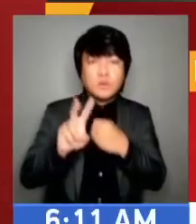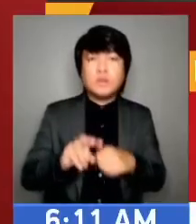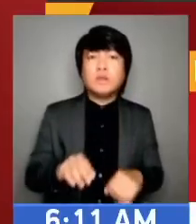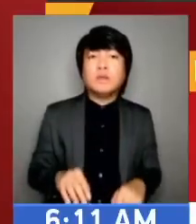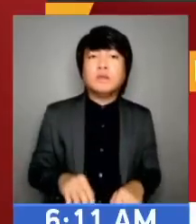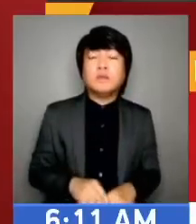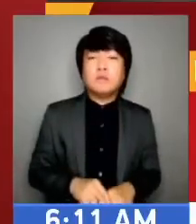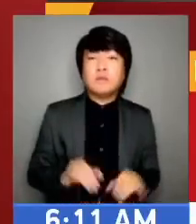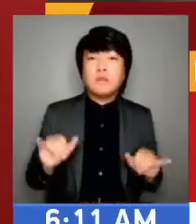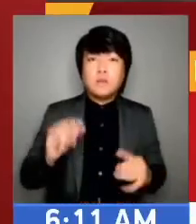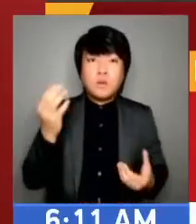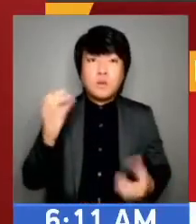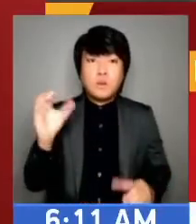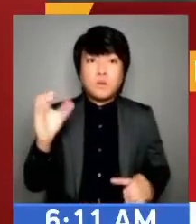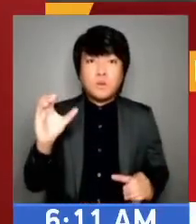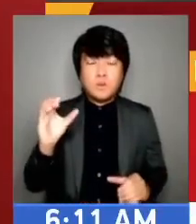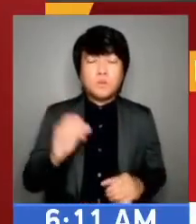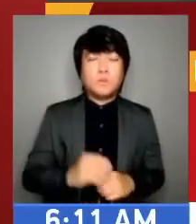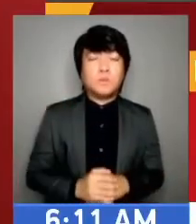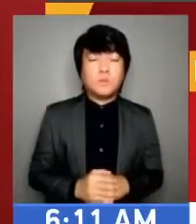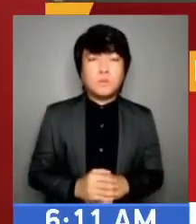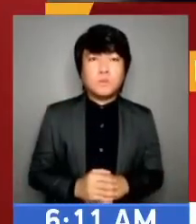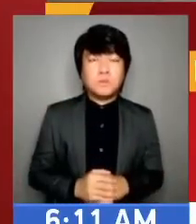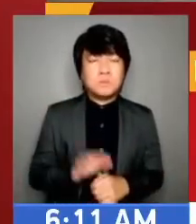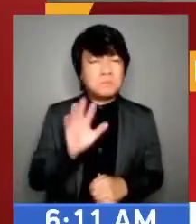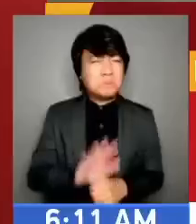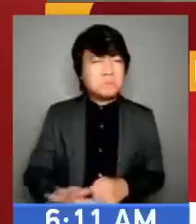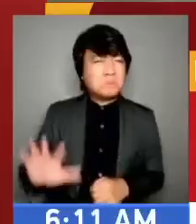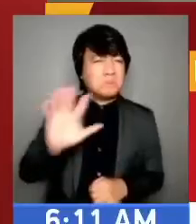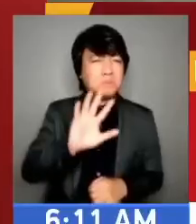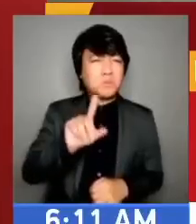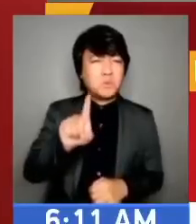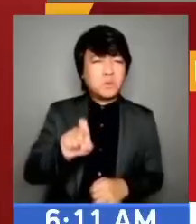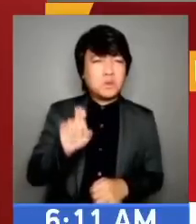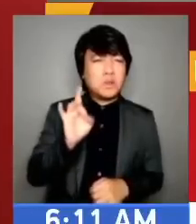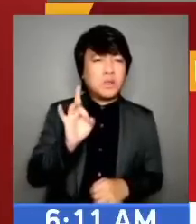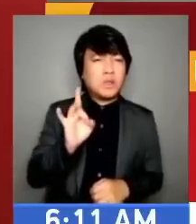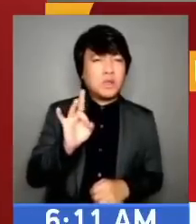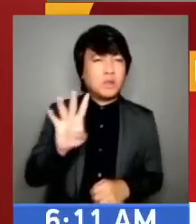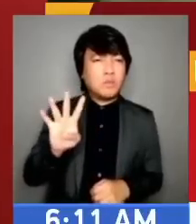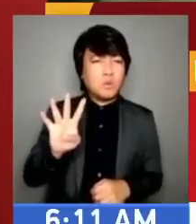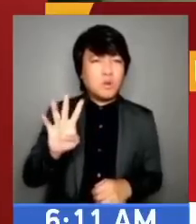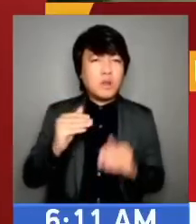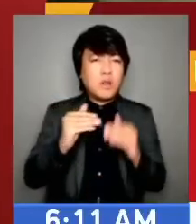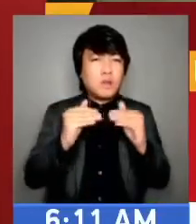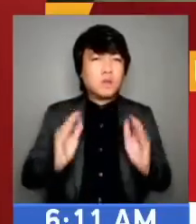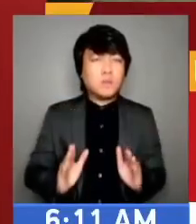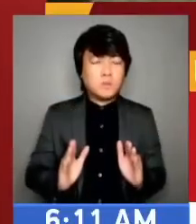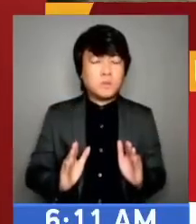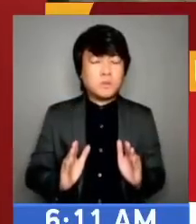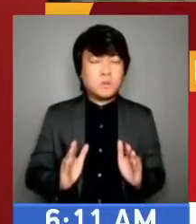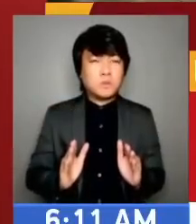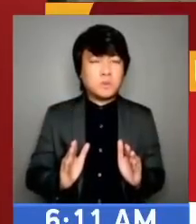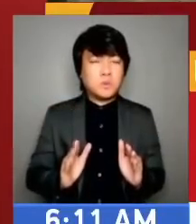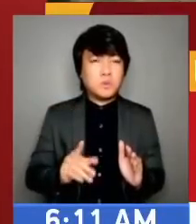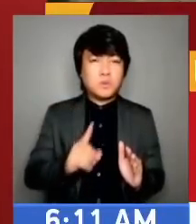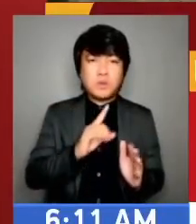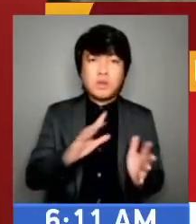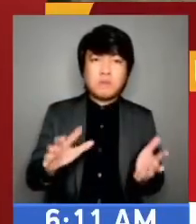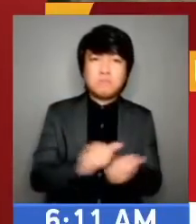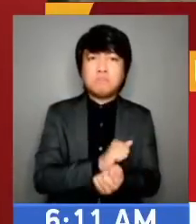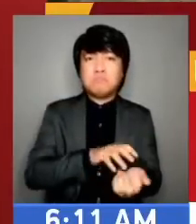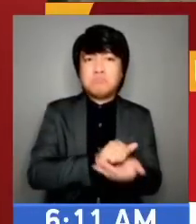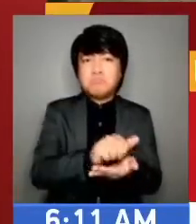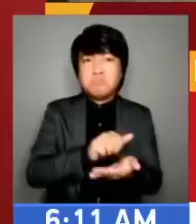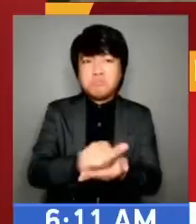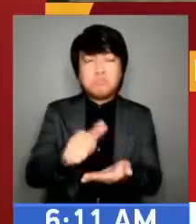Sa ating pong tala, nasa 184 houses na po yung damage. 21 po dito yung total